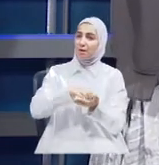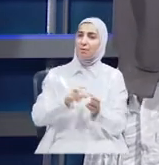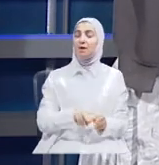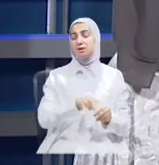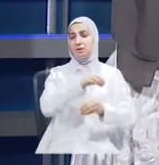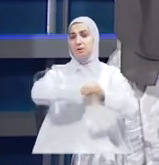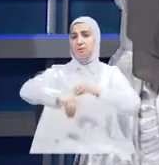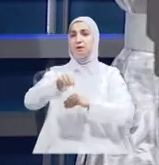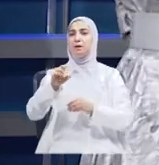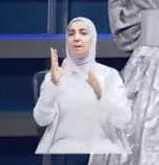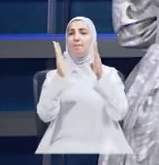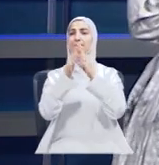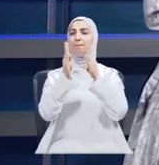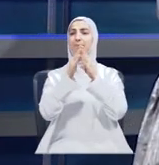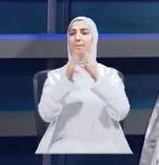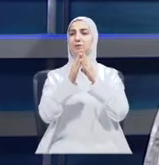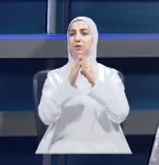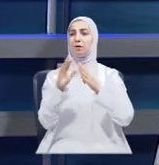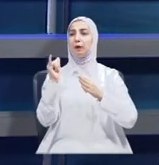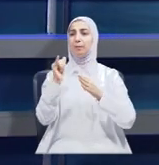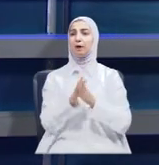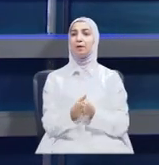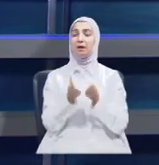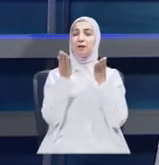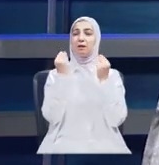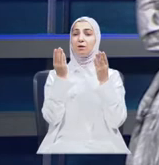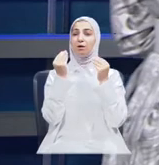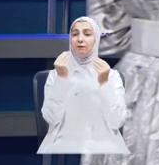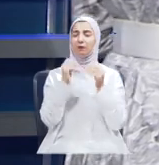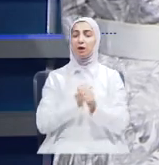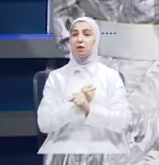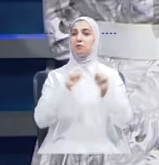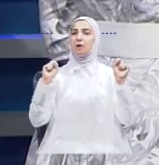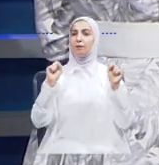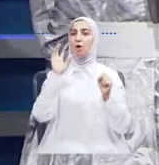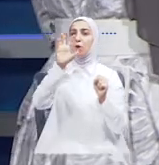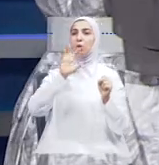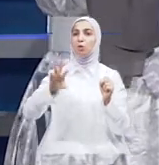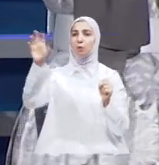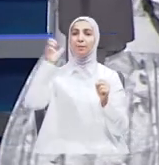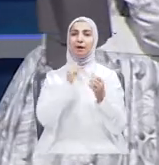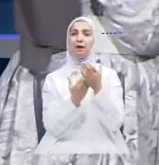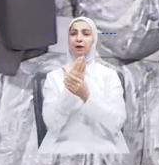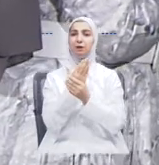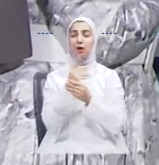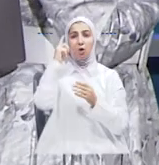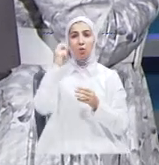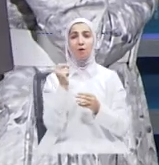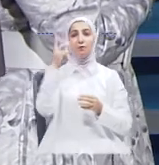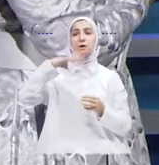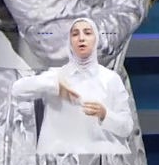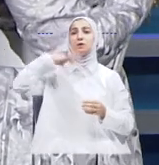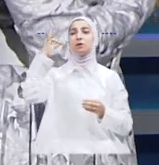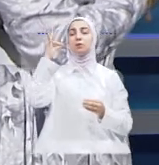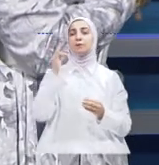تمكن العرب من الاطلاع على ثقافة النهضة الأوروبية الحديثة وعلى أفكار الثورة الفرنسية التي كانت في عام